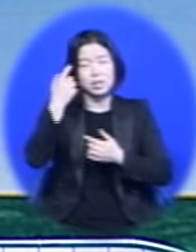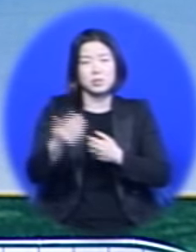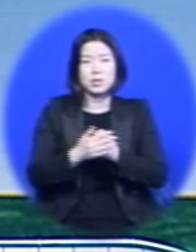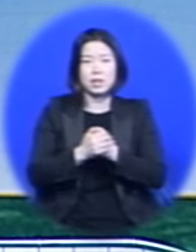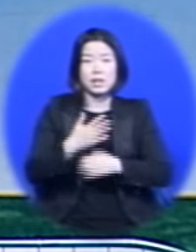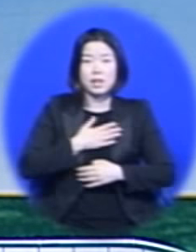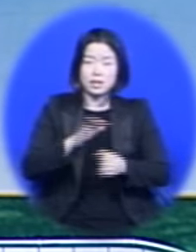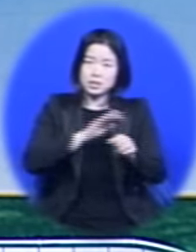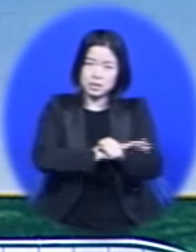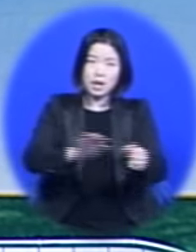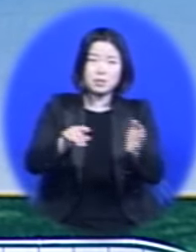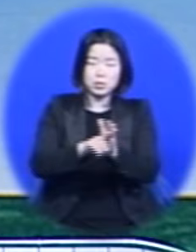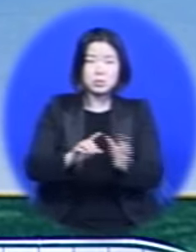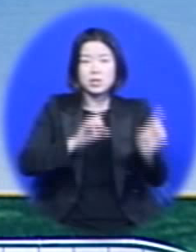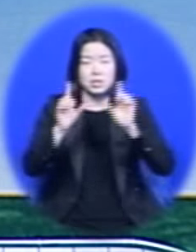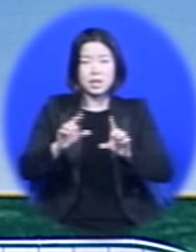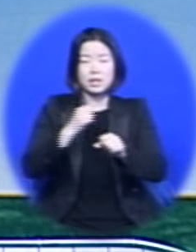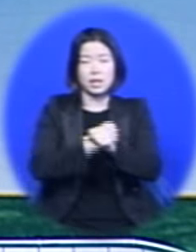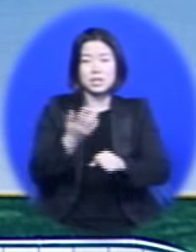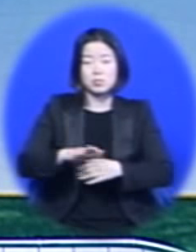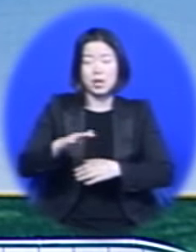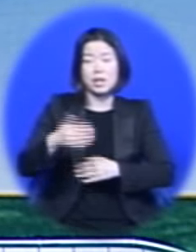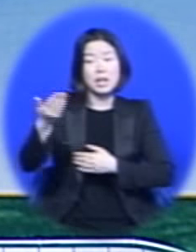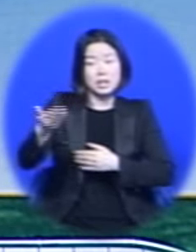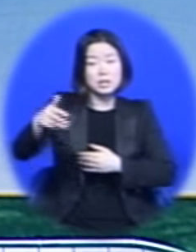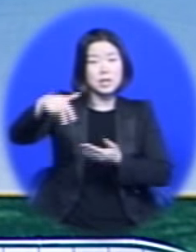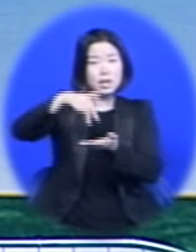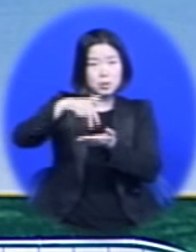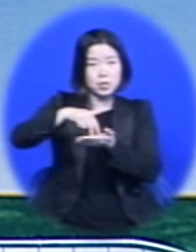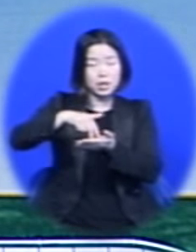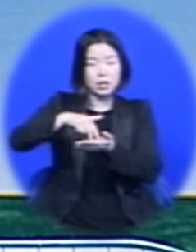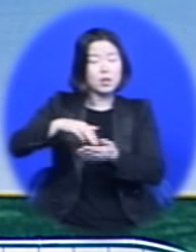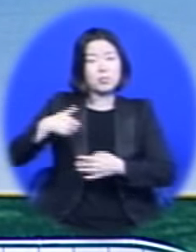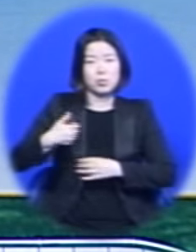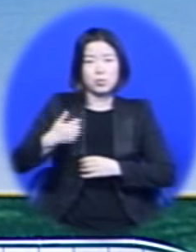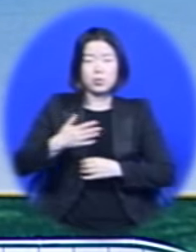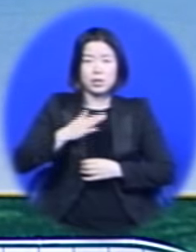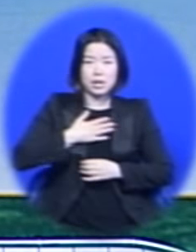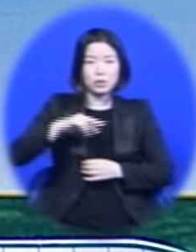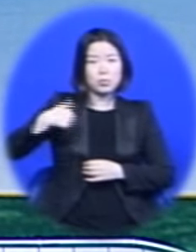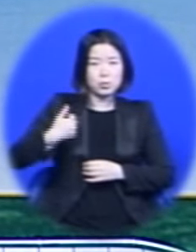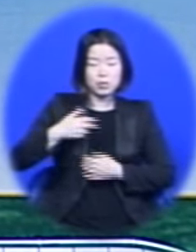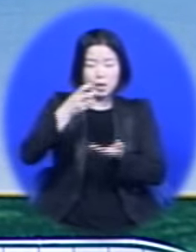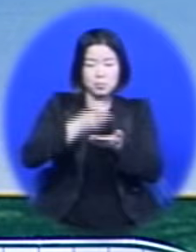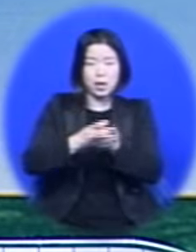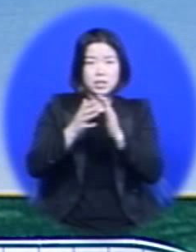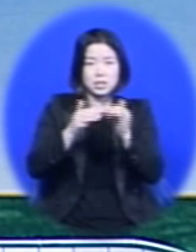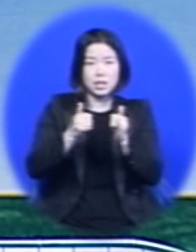잘 믿으며 산다고 하면서 상대방의 입장에 서지 못하여 자신도 모르게 바리새인의 죄를 짓게